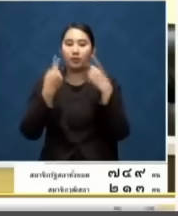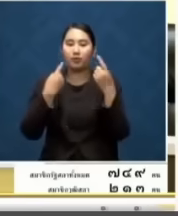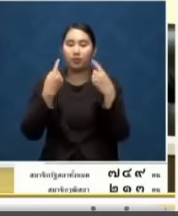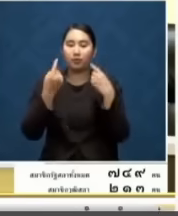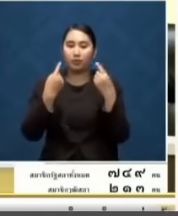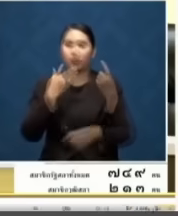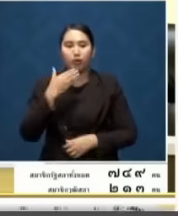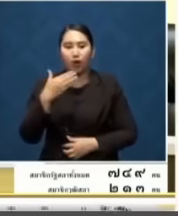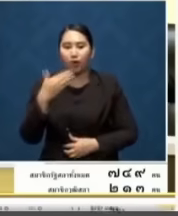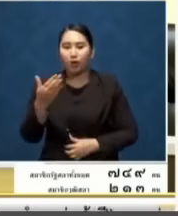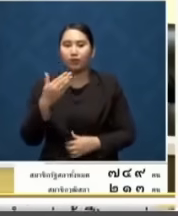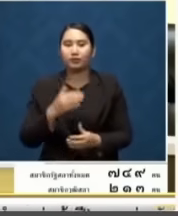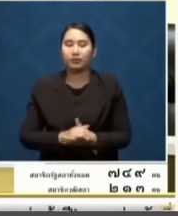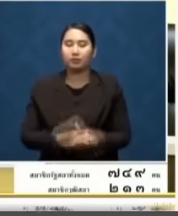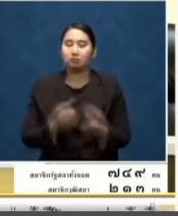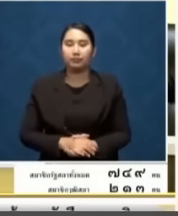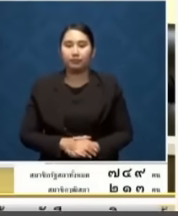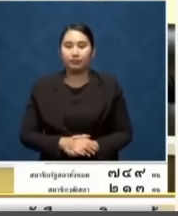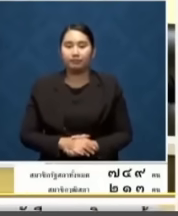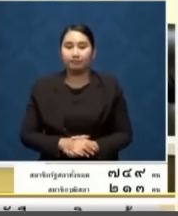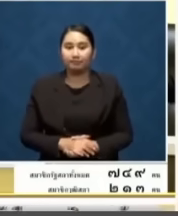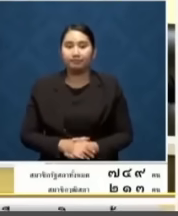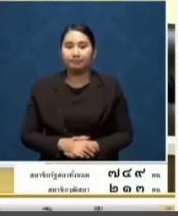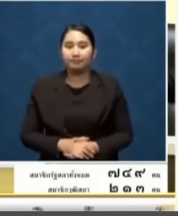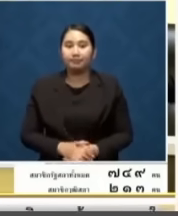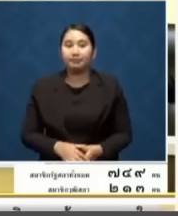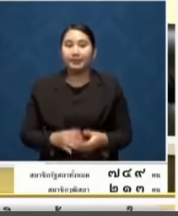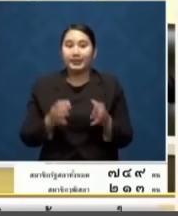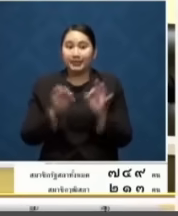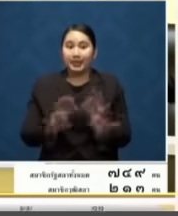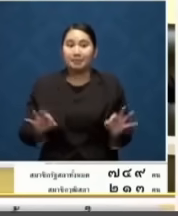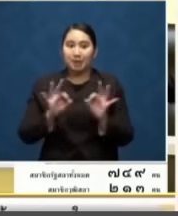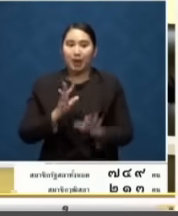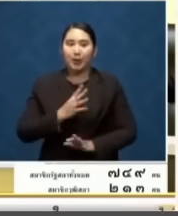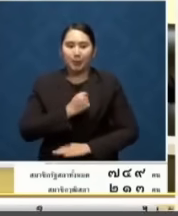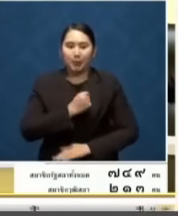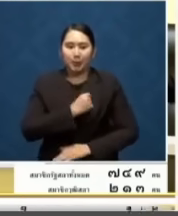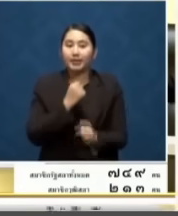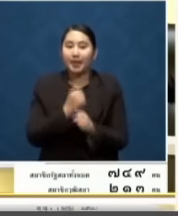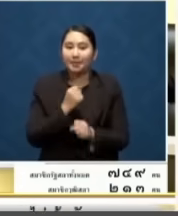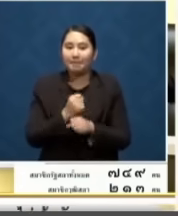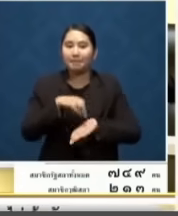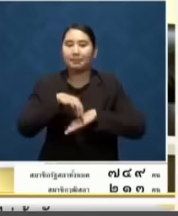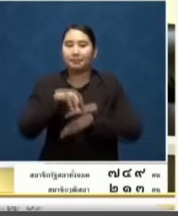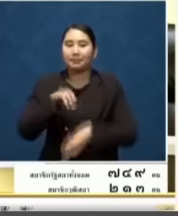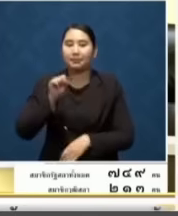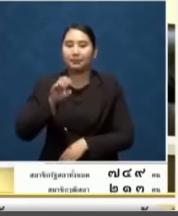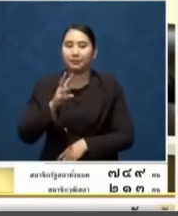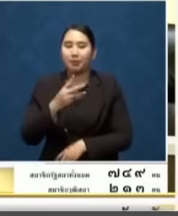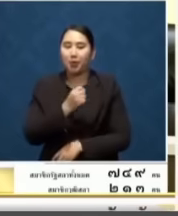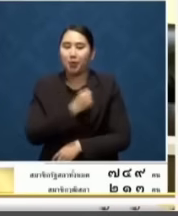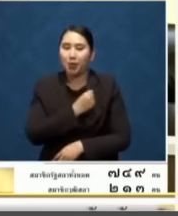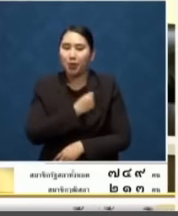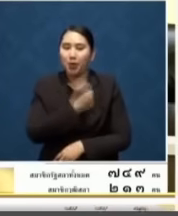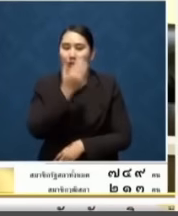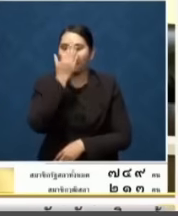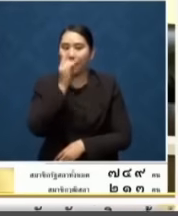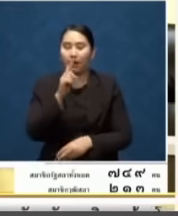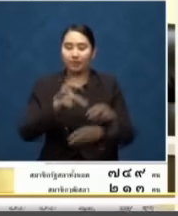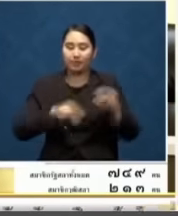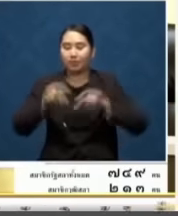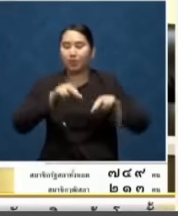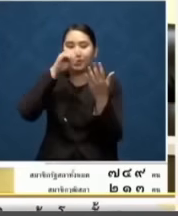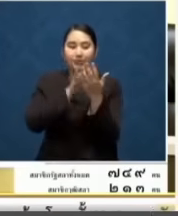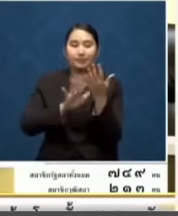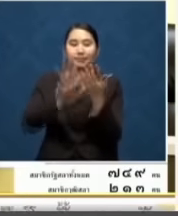ภามาตลอดแต่เราไม่ใส่ใจแล้วครับแต่สิ่งสำคัญที่เราทนอยู่กันเนี่ยนะครับเพราะว่าเราต้องการจะปกป้องบ้านเมืองครับท่านประ